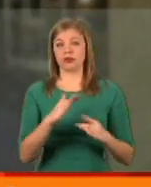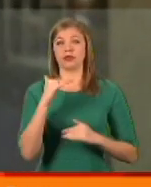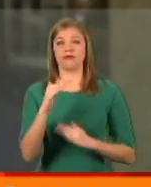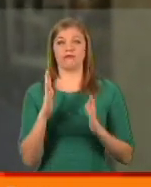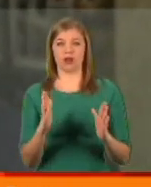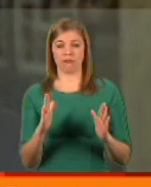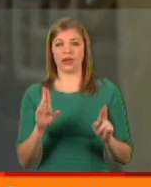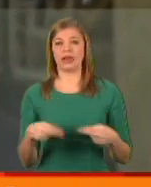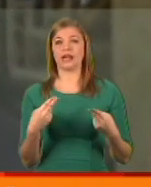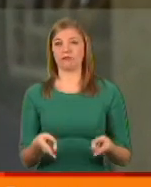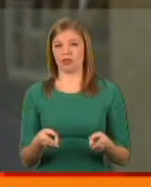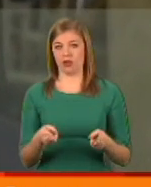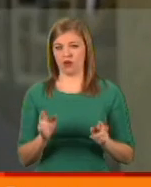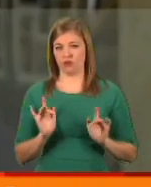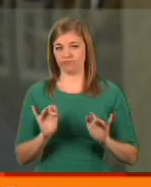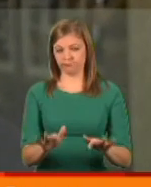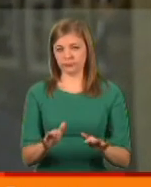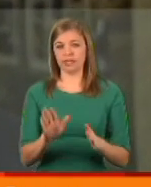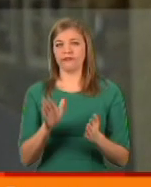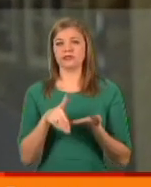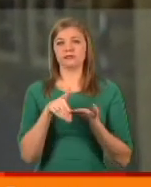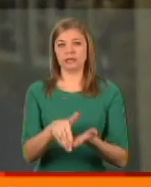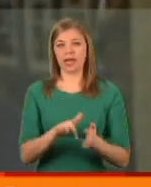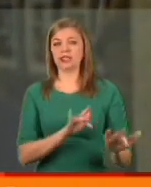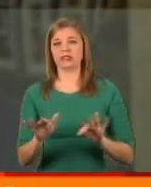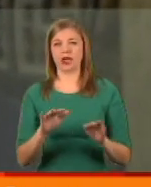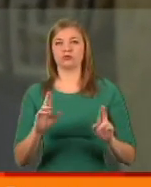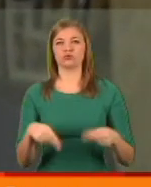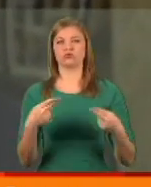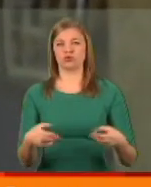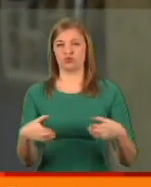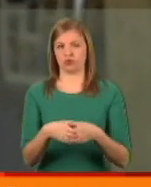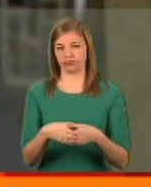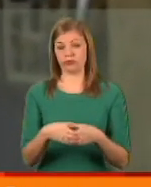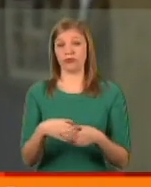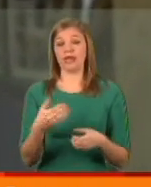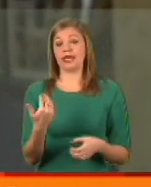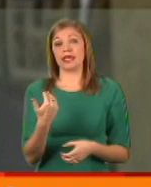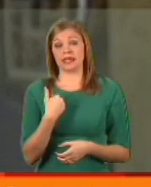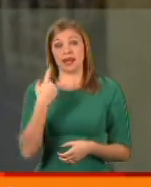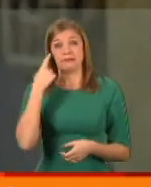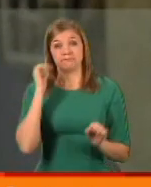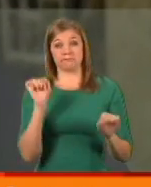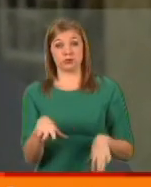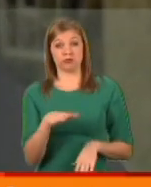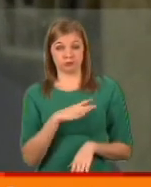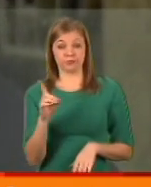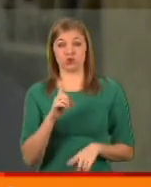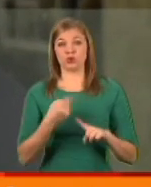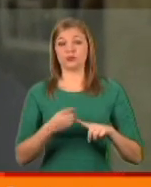рамках кримінального провадження і сприяння у діяльності злочинної організації. Я не виключаю, що